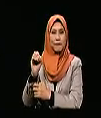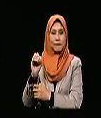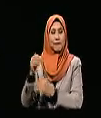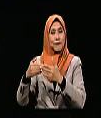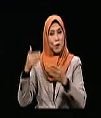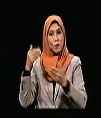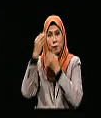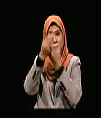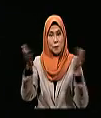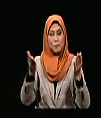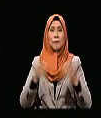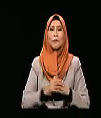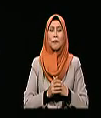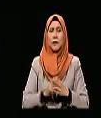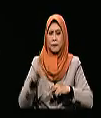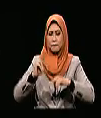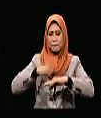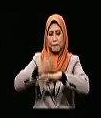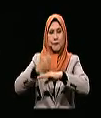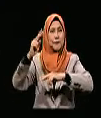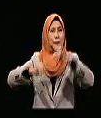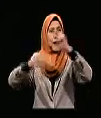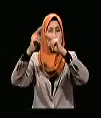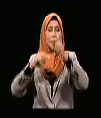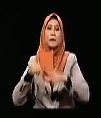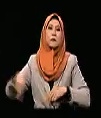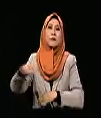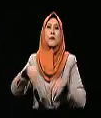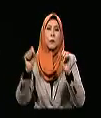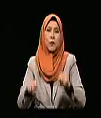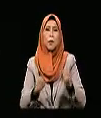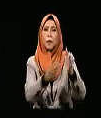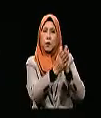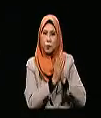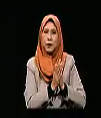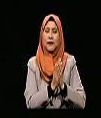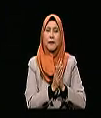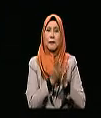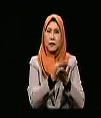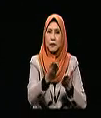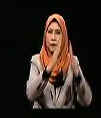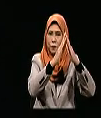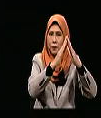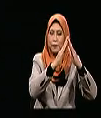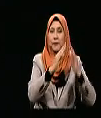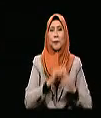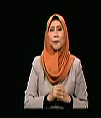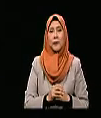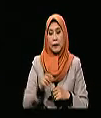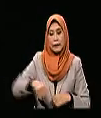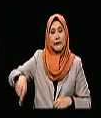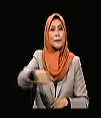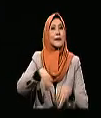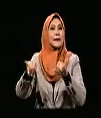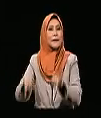ini, dibina, mereka juga layak untuk memohon. Dan semua sekali permohonan ini ialah mereka yang tinggal di